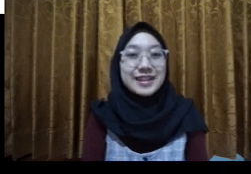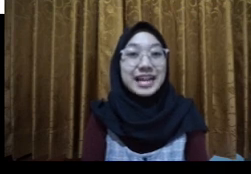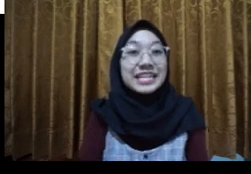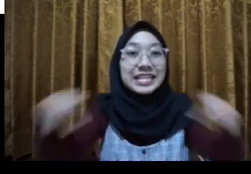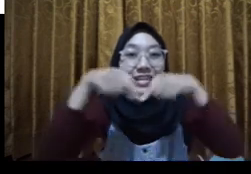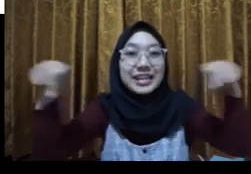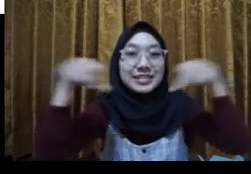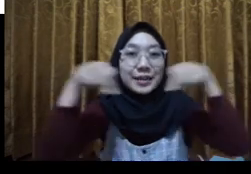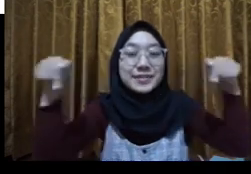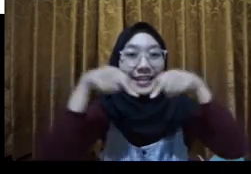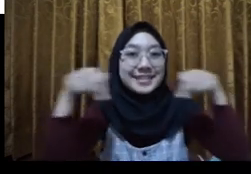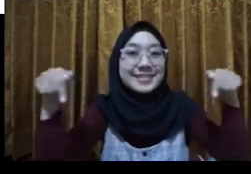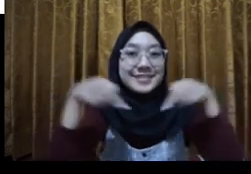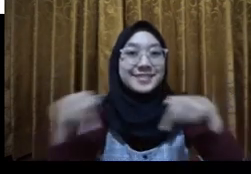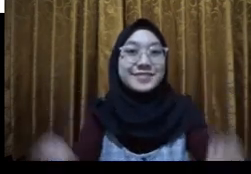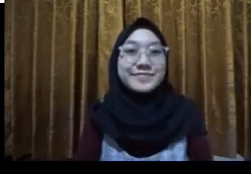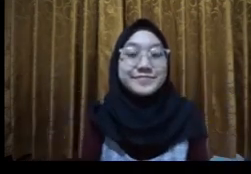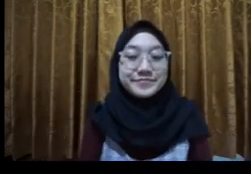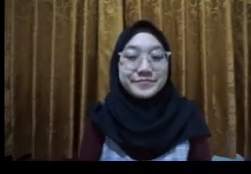kasih teman-teman.